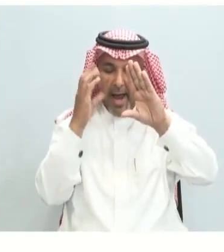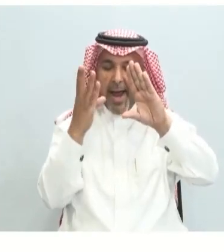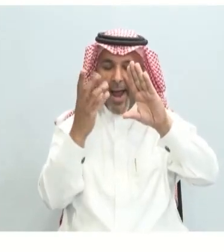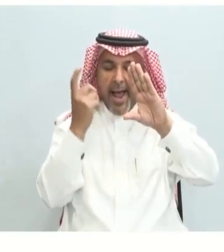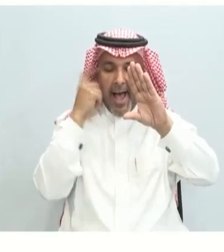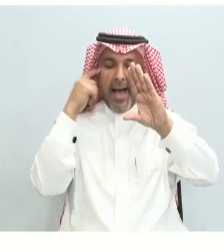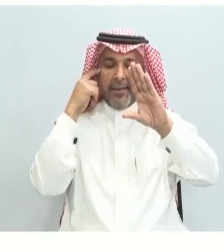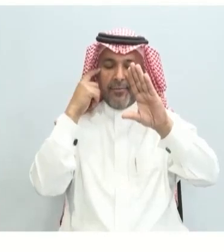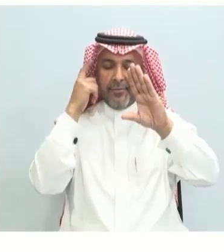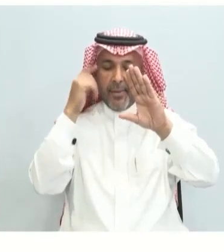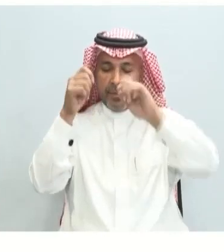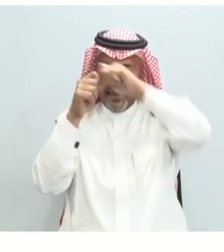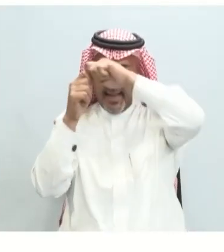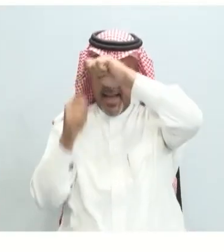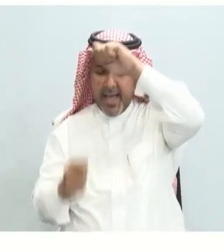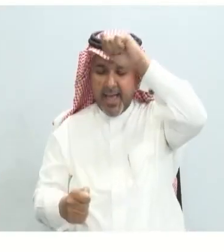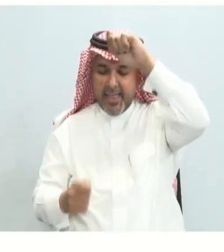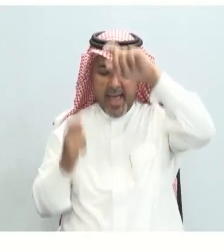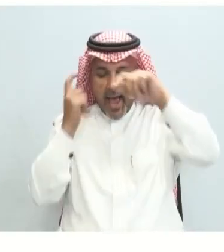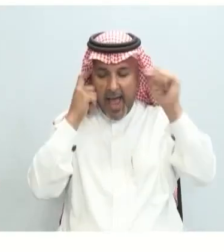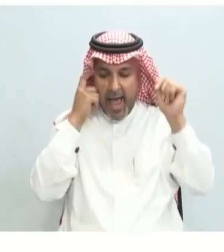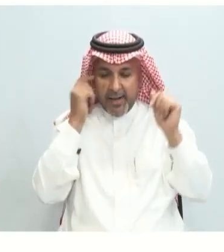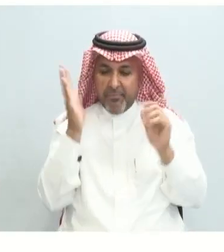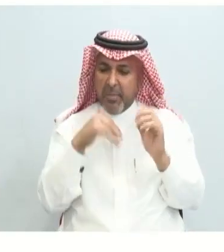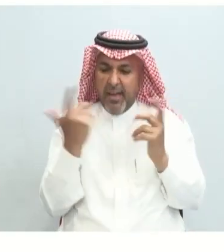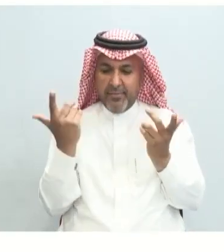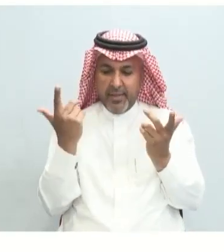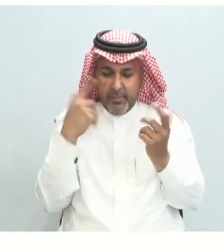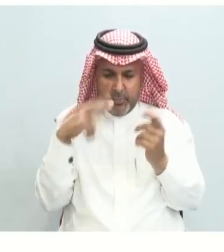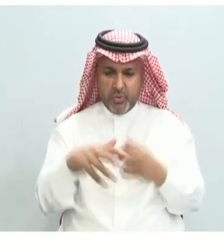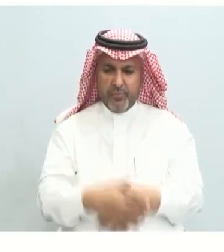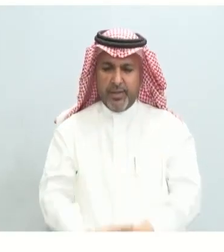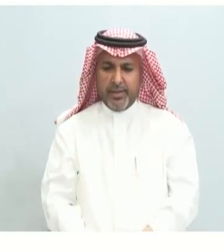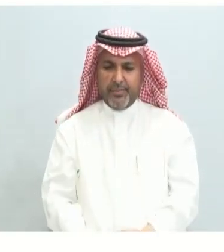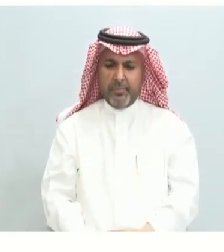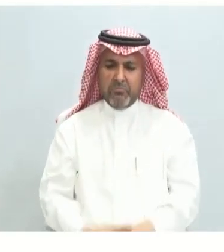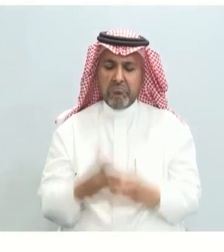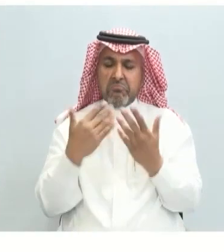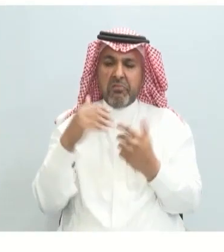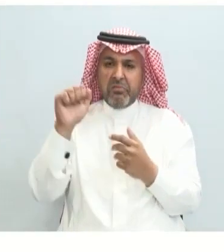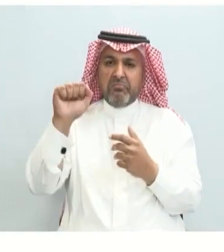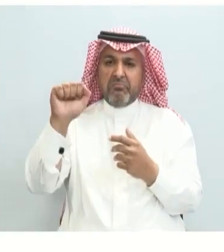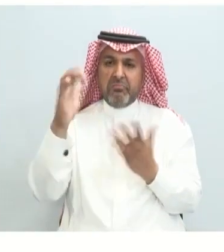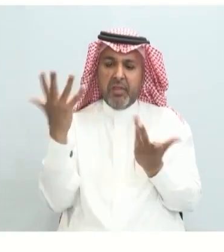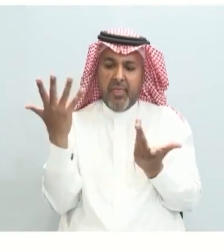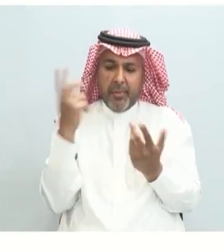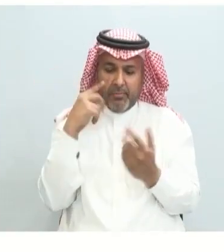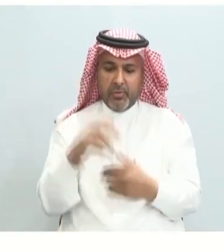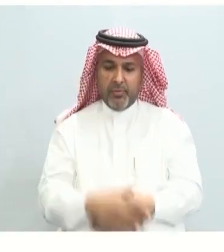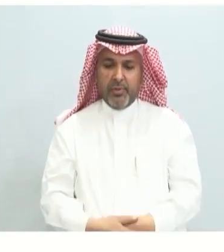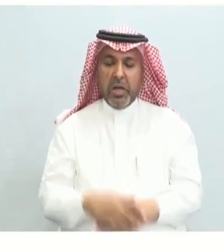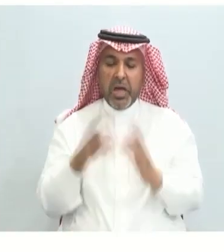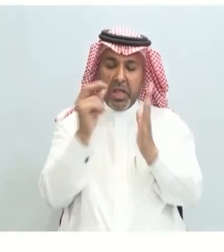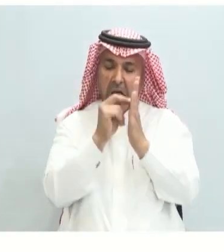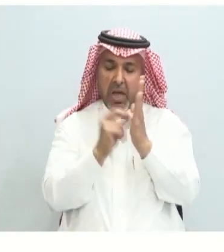الزرقاء طالما ان اعطاني ضلعين وزاويه محصوره بينهما اذا هنا لدينا لدينا